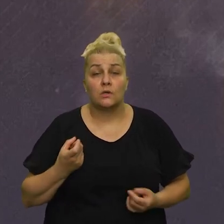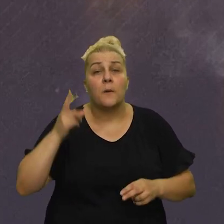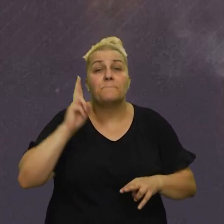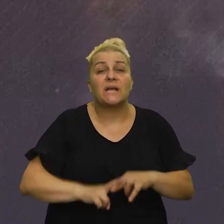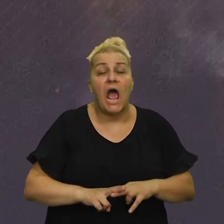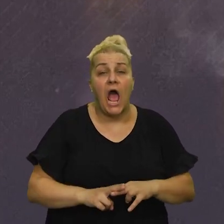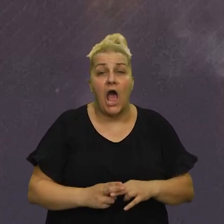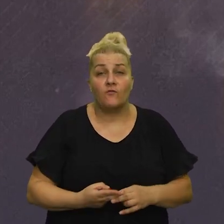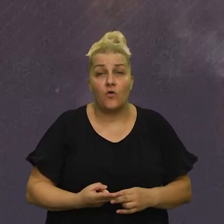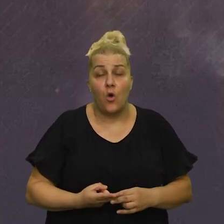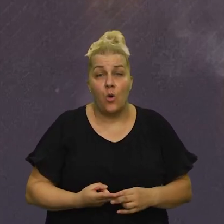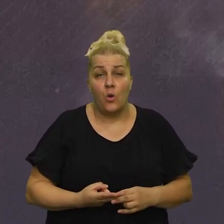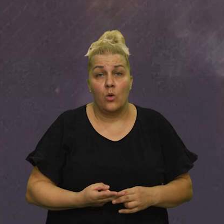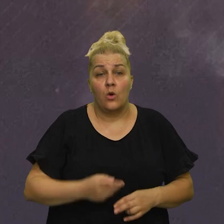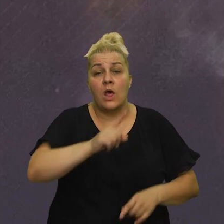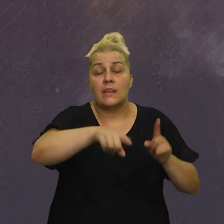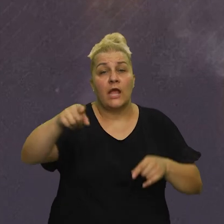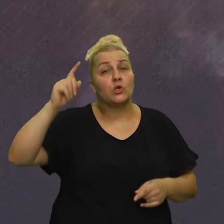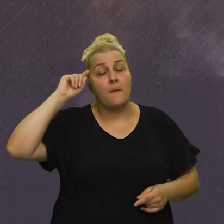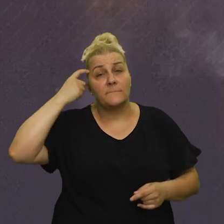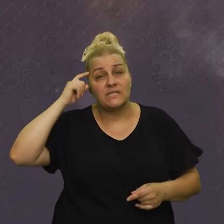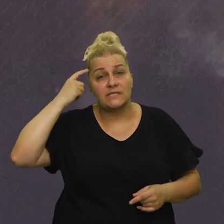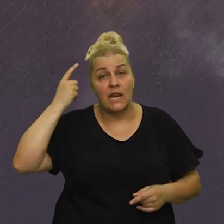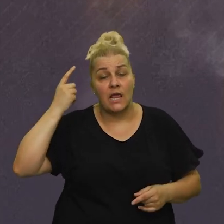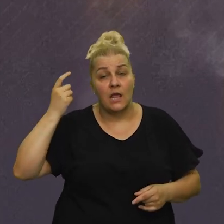otkud pravo, recimo, da neko pomisli